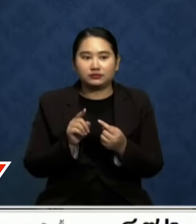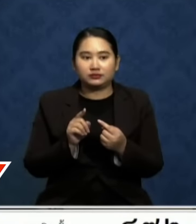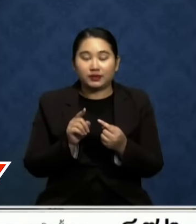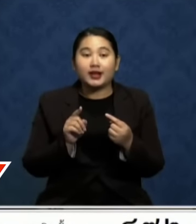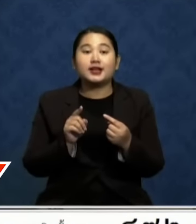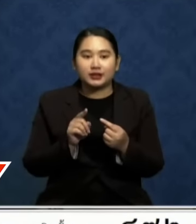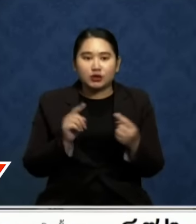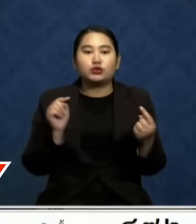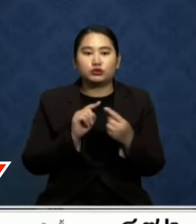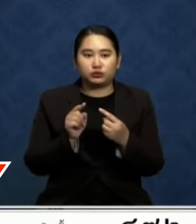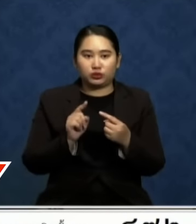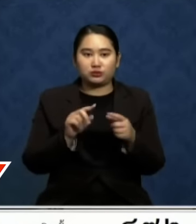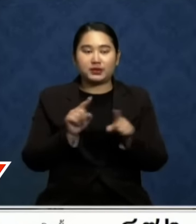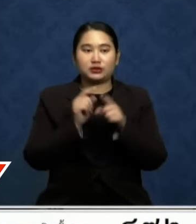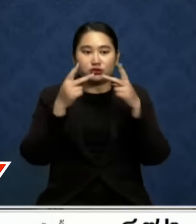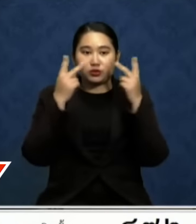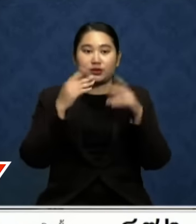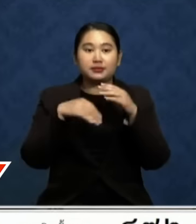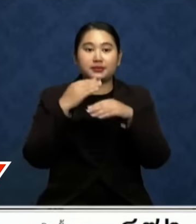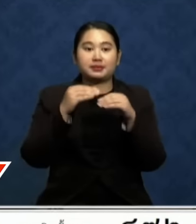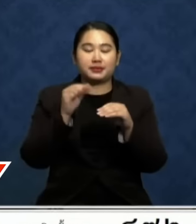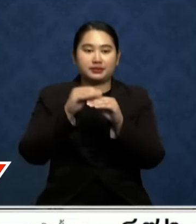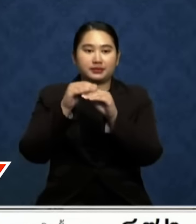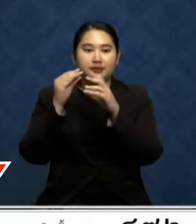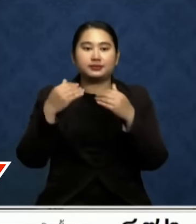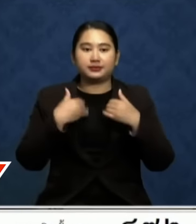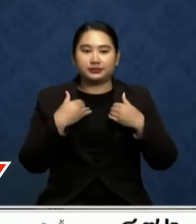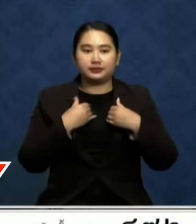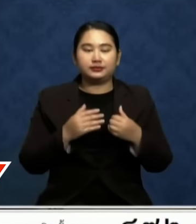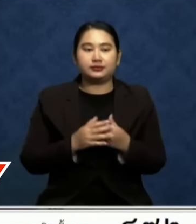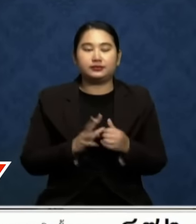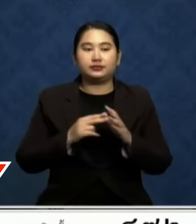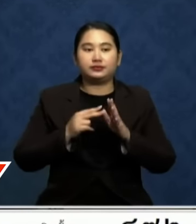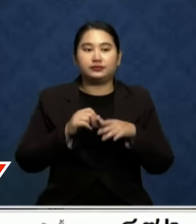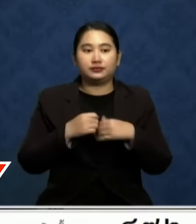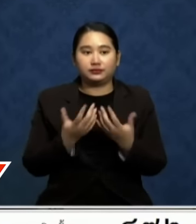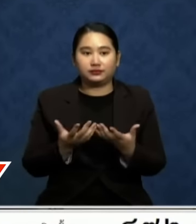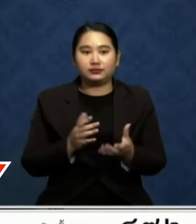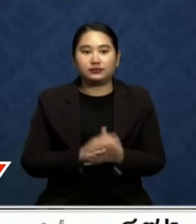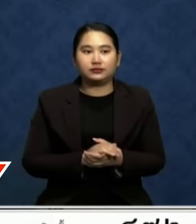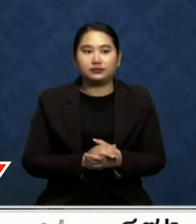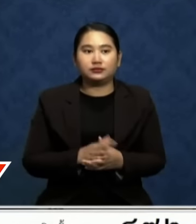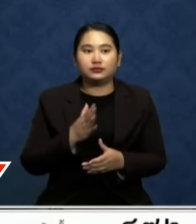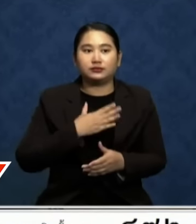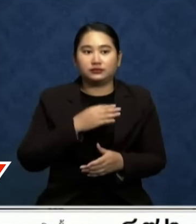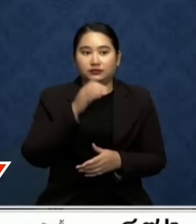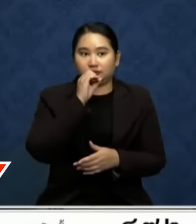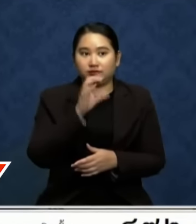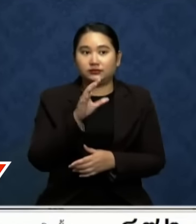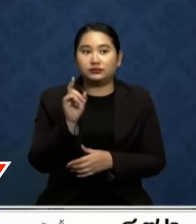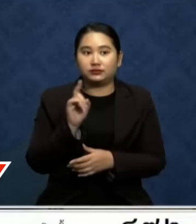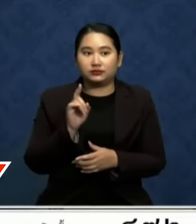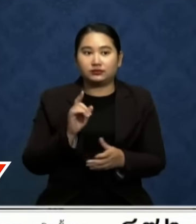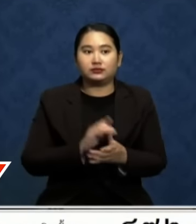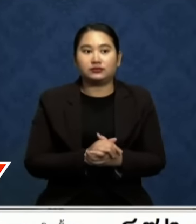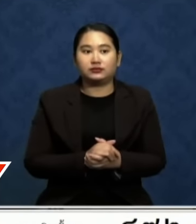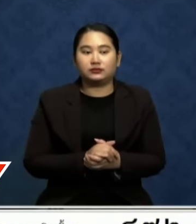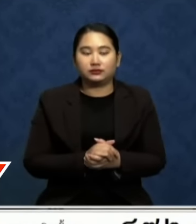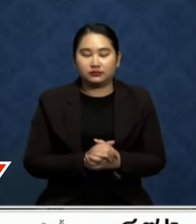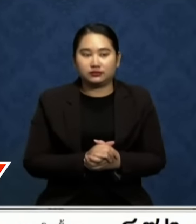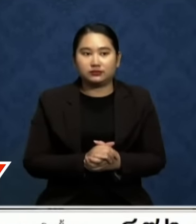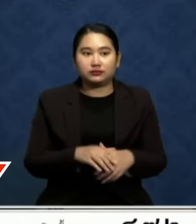อาชญากรที่มันเพิ่มขึ้นทุกปีอยู่ในประเทศไทยเนี่ยเป็นยังไงนะคะเราจะบอกได้เลยนะคะว่าในก